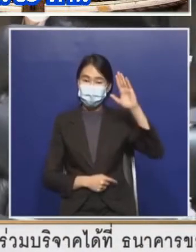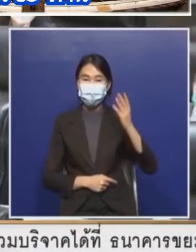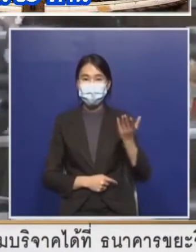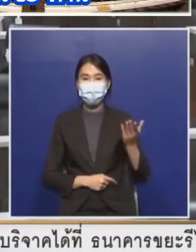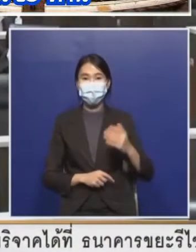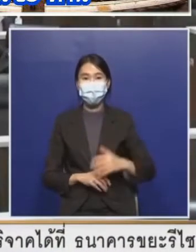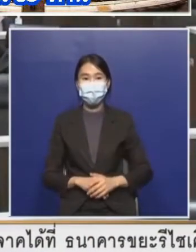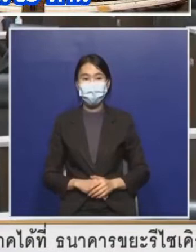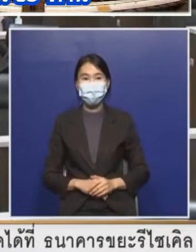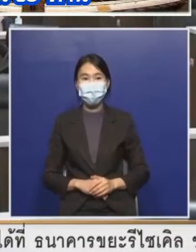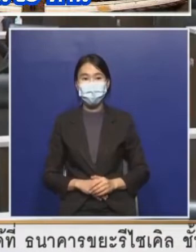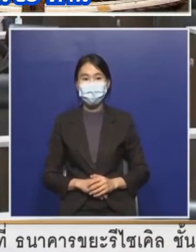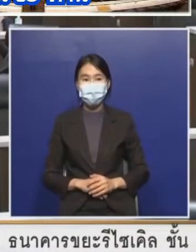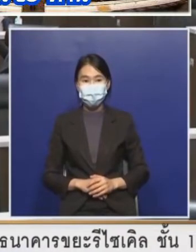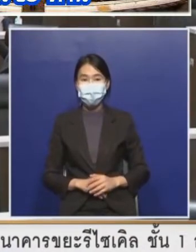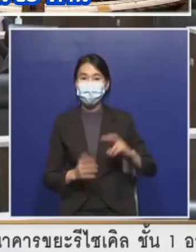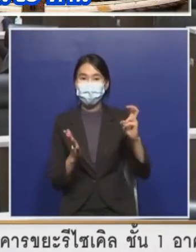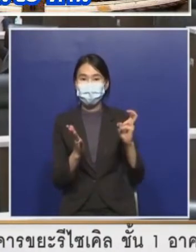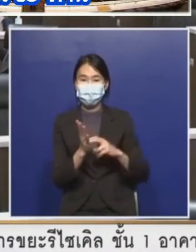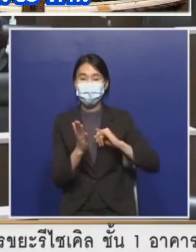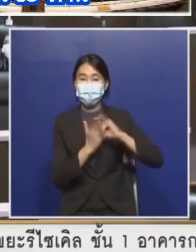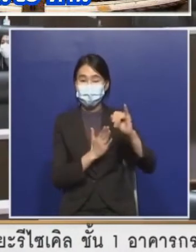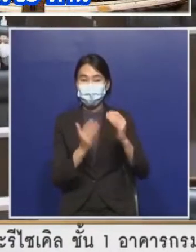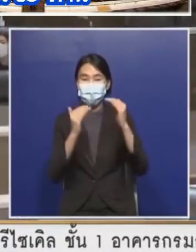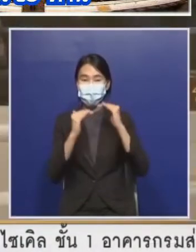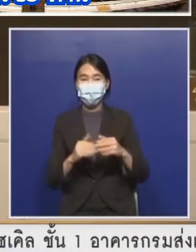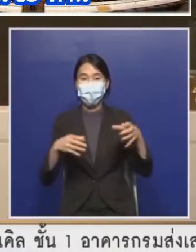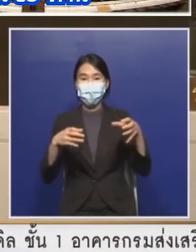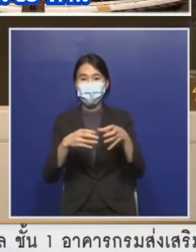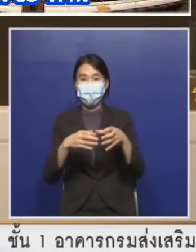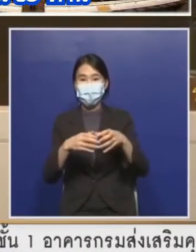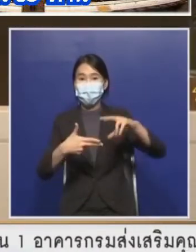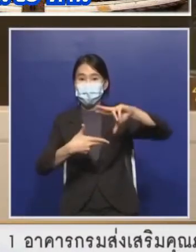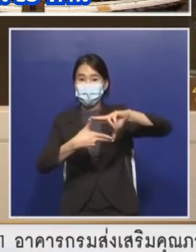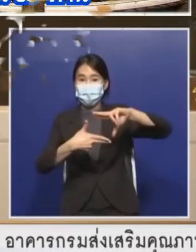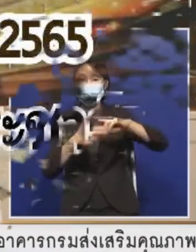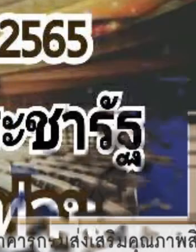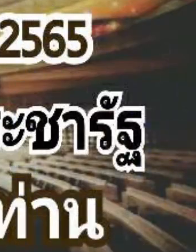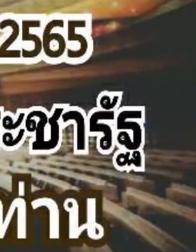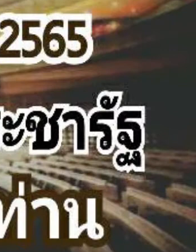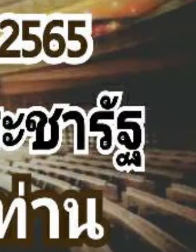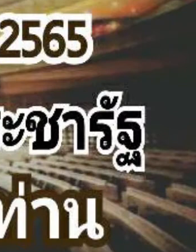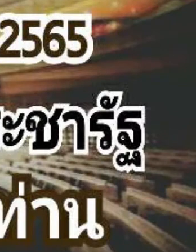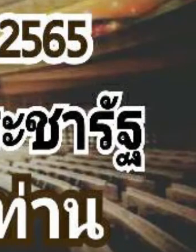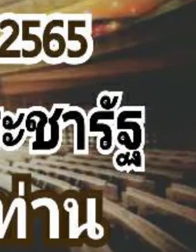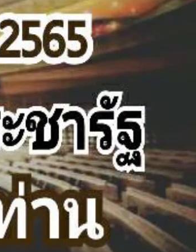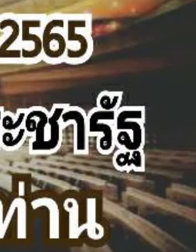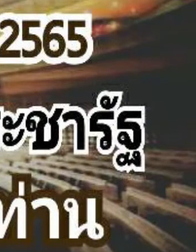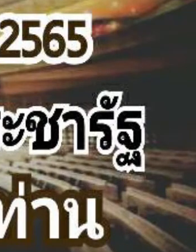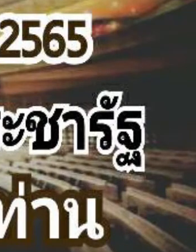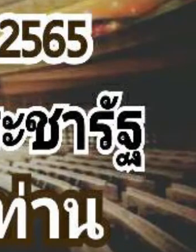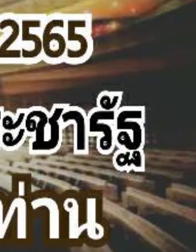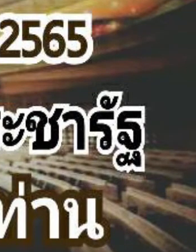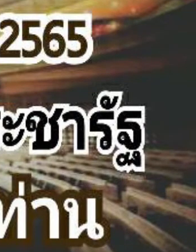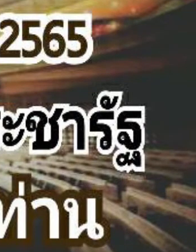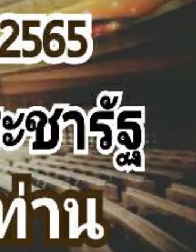ครับผู้รองถูกต้องครับต่อไปพรรคพลังประชารัฐ13คนครับขอเชิญครับ กราบเรียนท่านประธานสภ